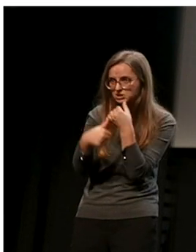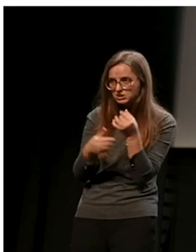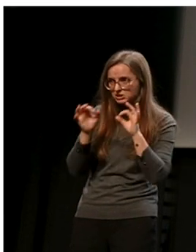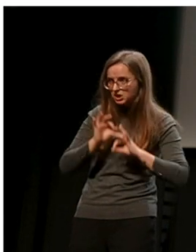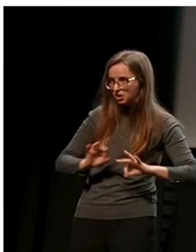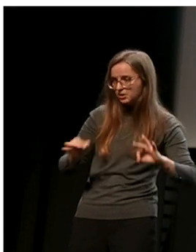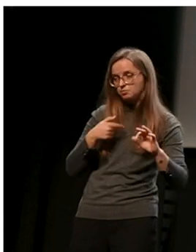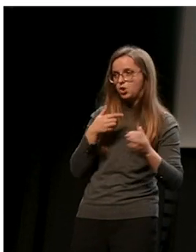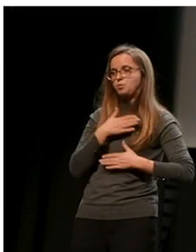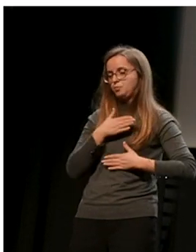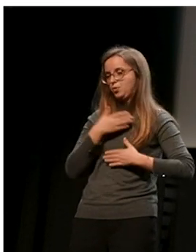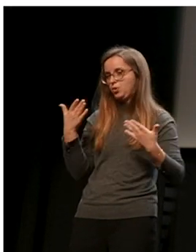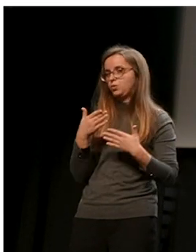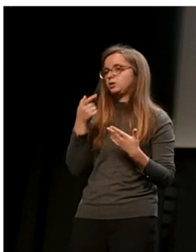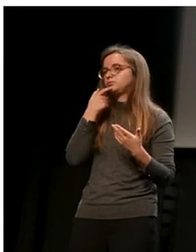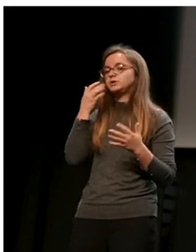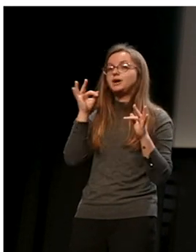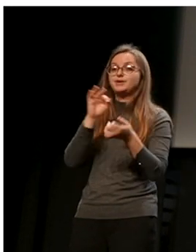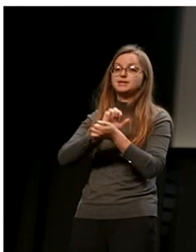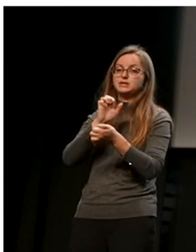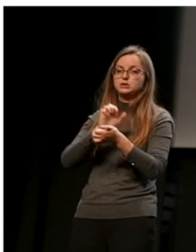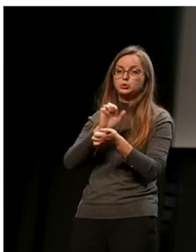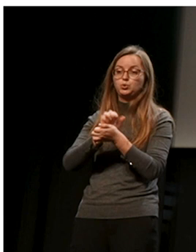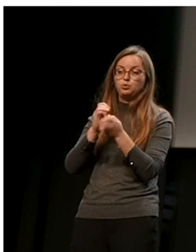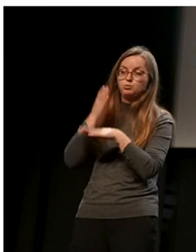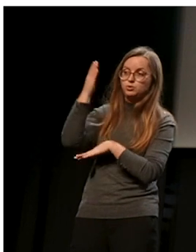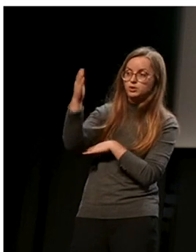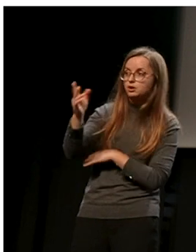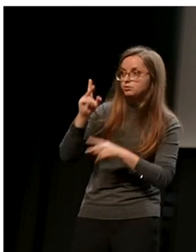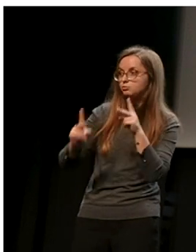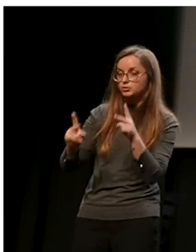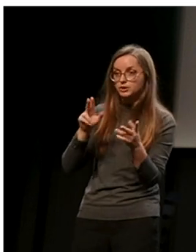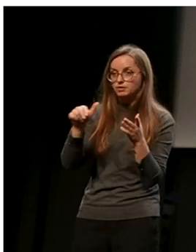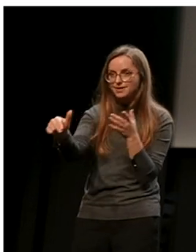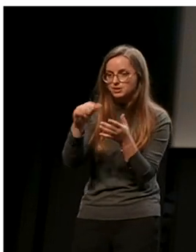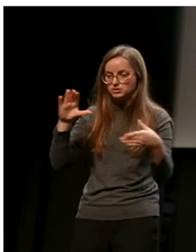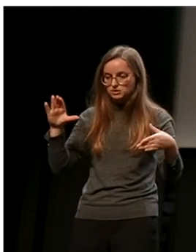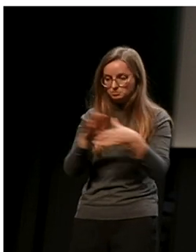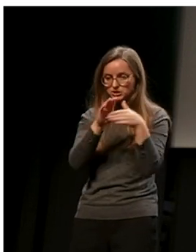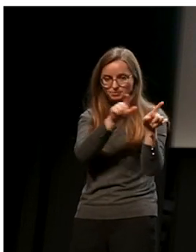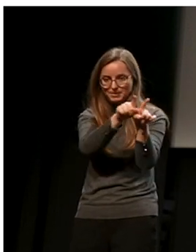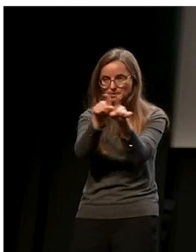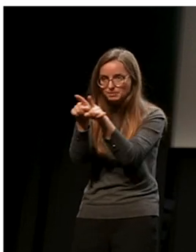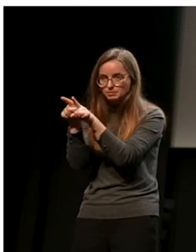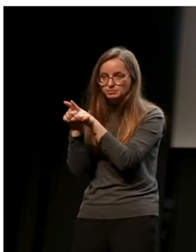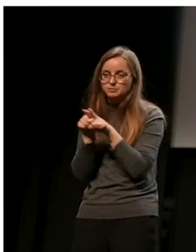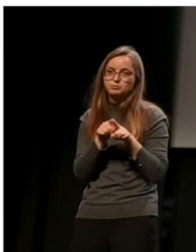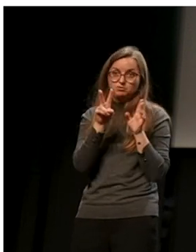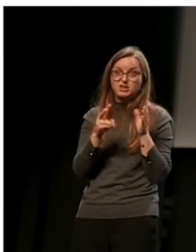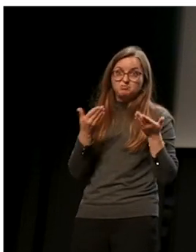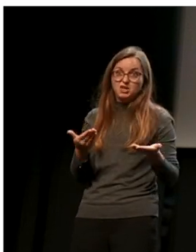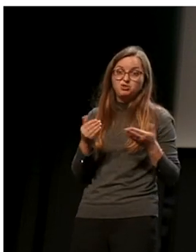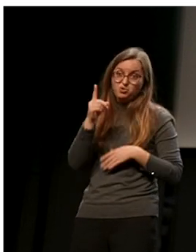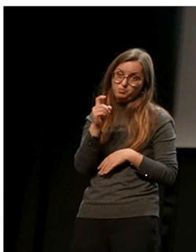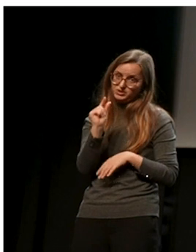crainte, c'est dans le monde de l'édition de se retrouver. Alors, j'allais dire, c'est déjà un peu le cas, mais